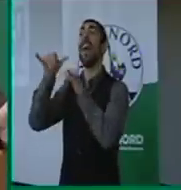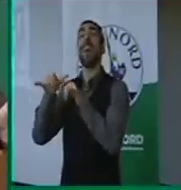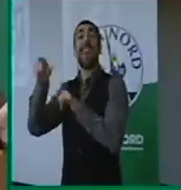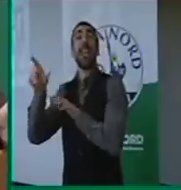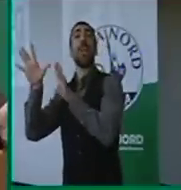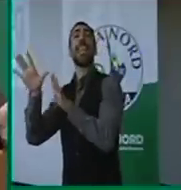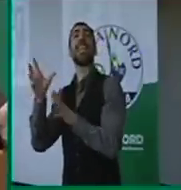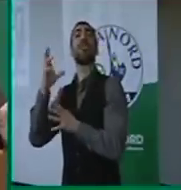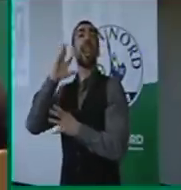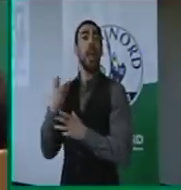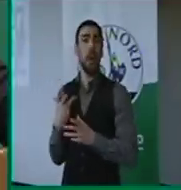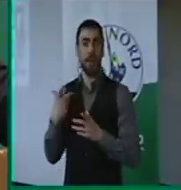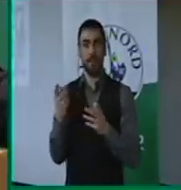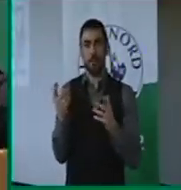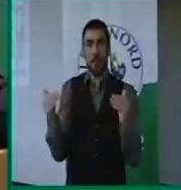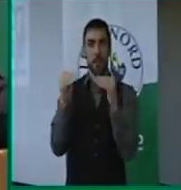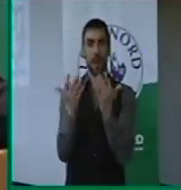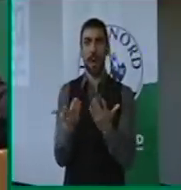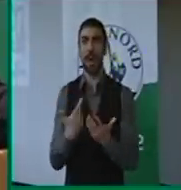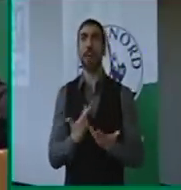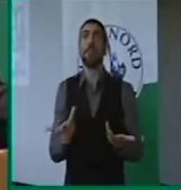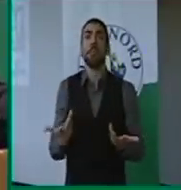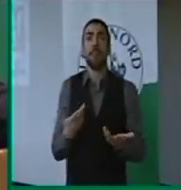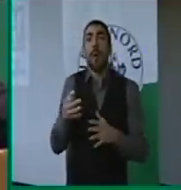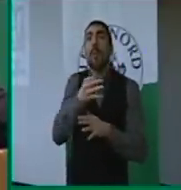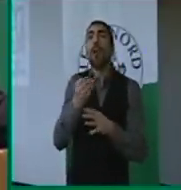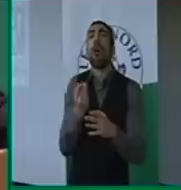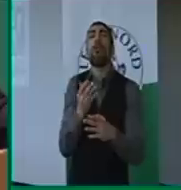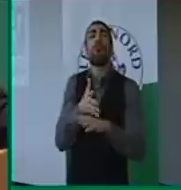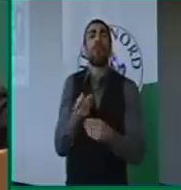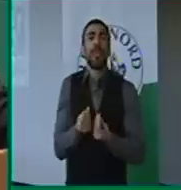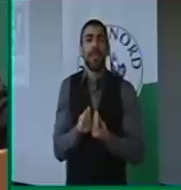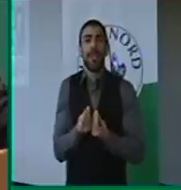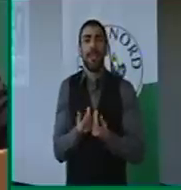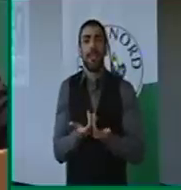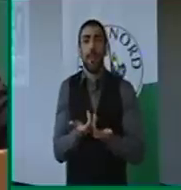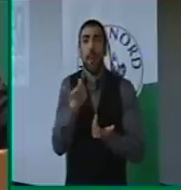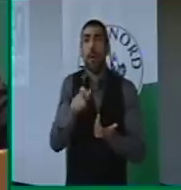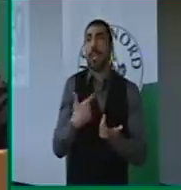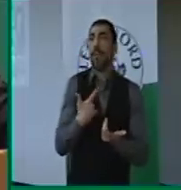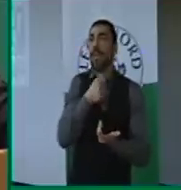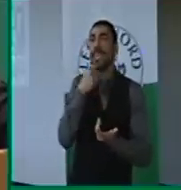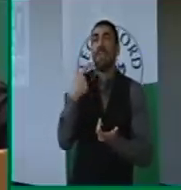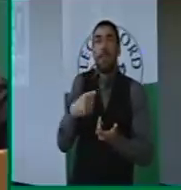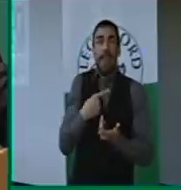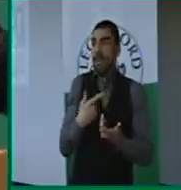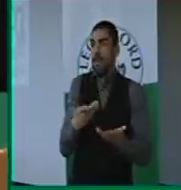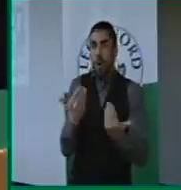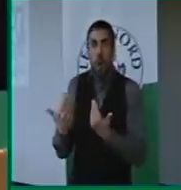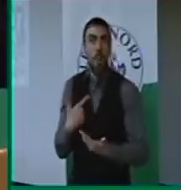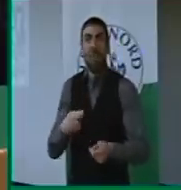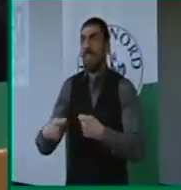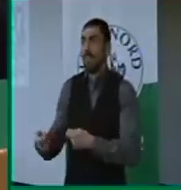leoni No cosa c'entrerà la moneta è una cosa che usiamo per per fare per fare la spesa